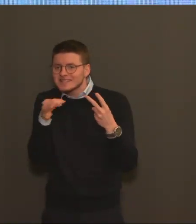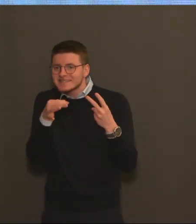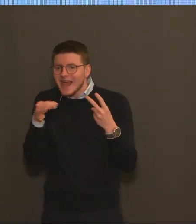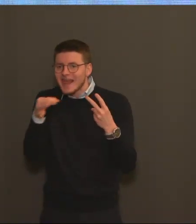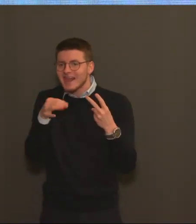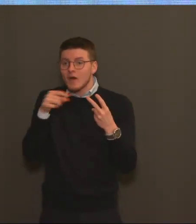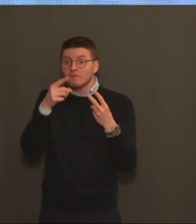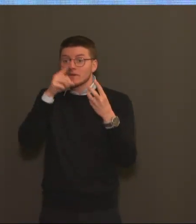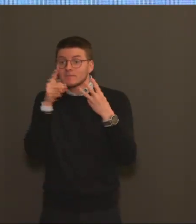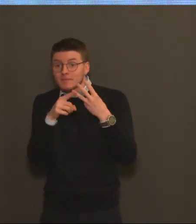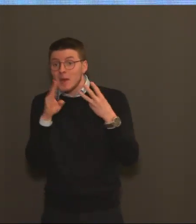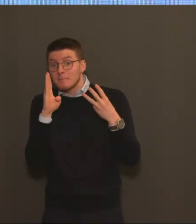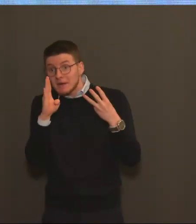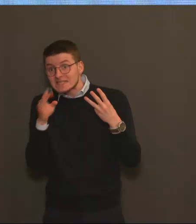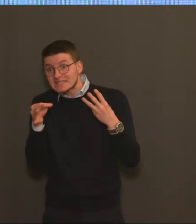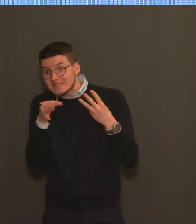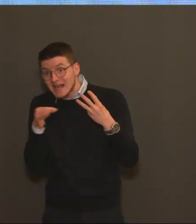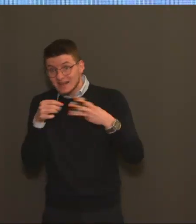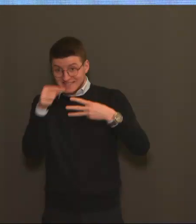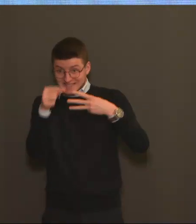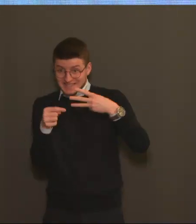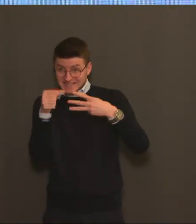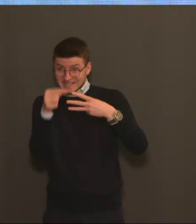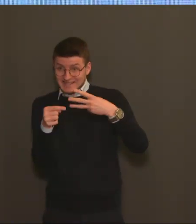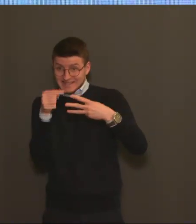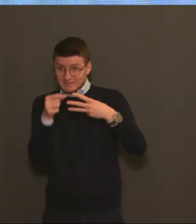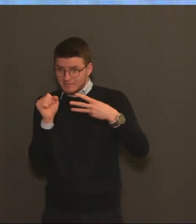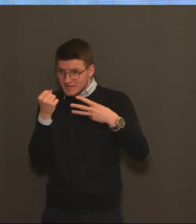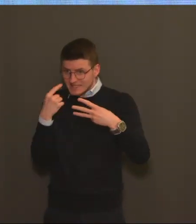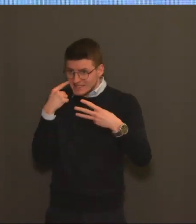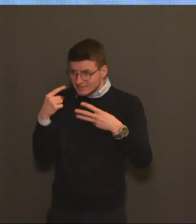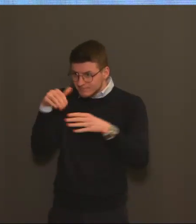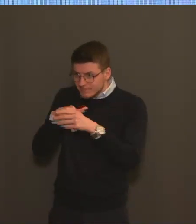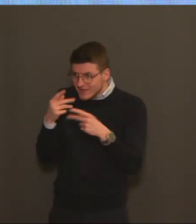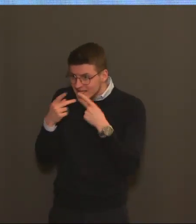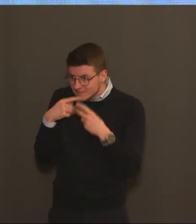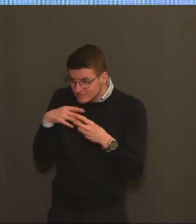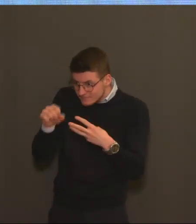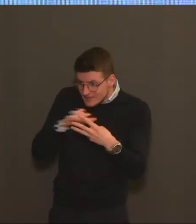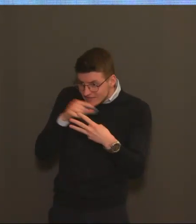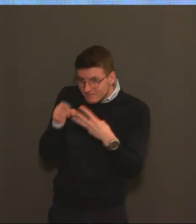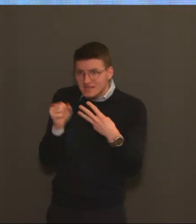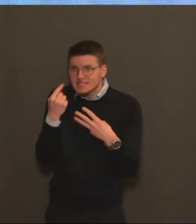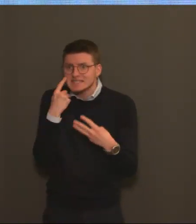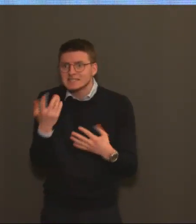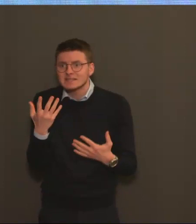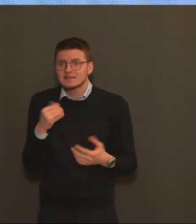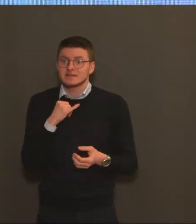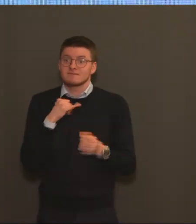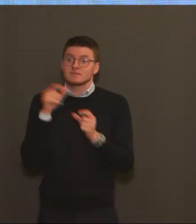een antistoffentest. We weten dat antistoffen soms gemeten worden na vaccinatie en dat men soms